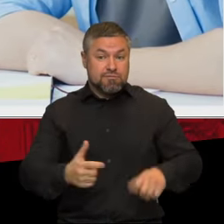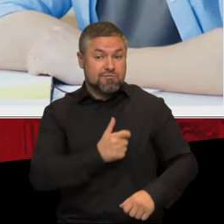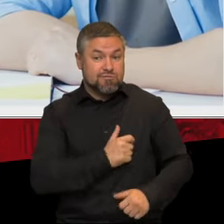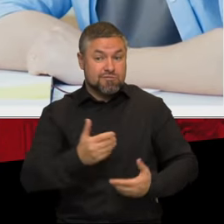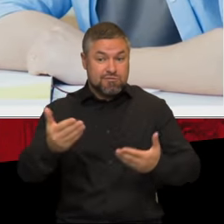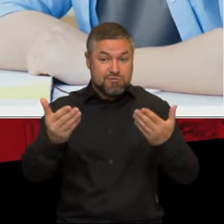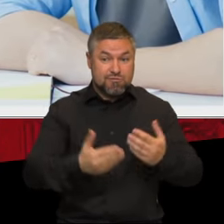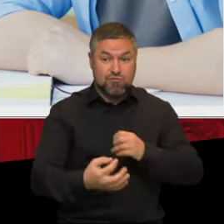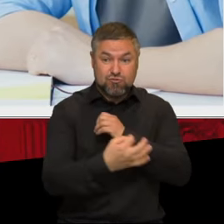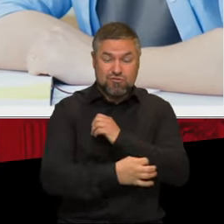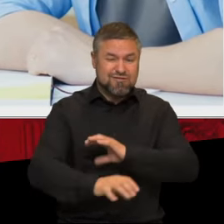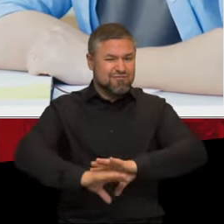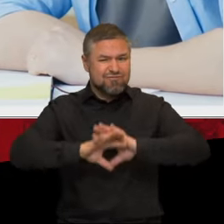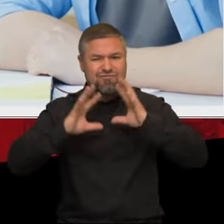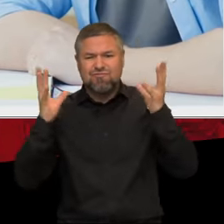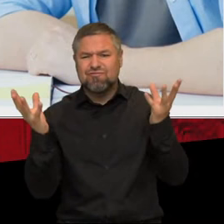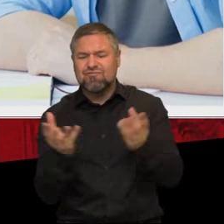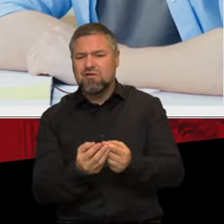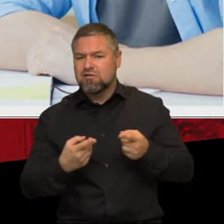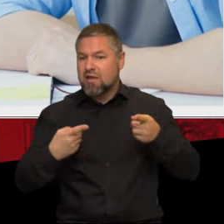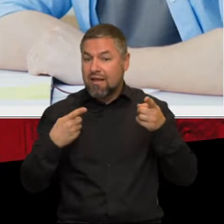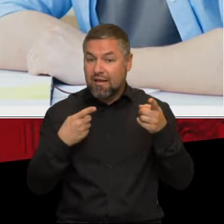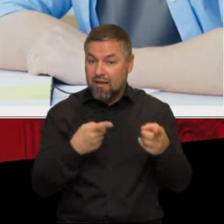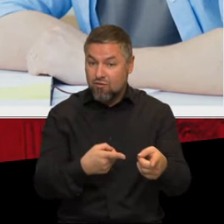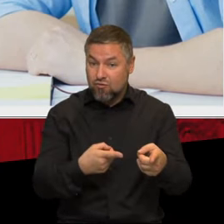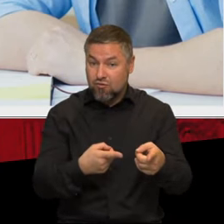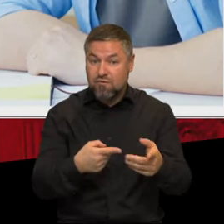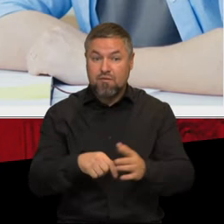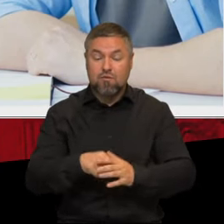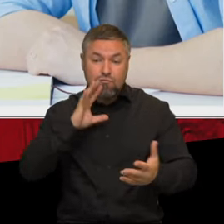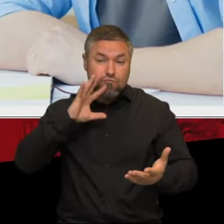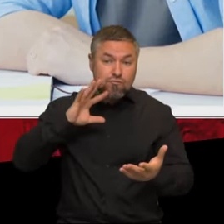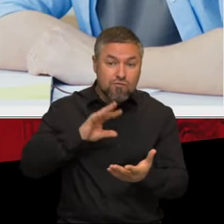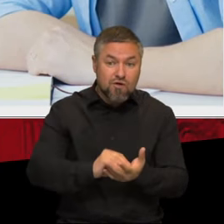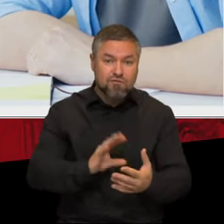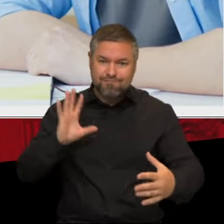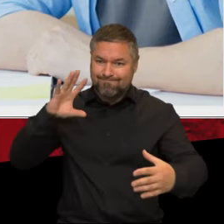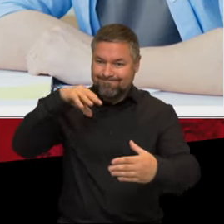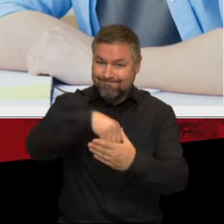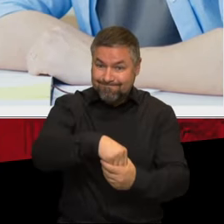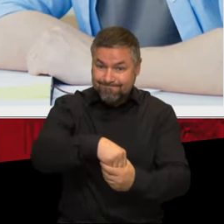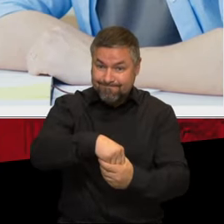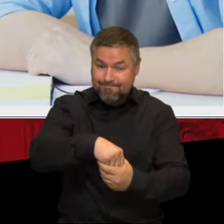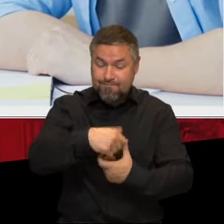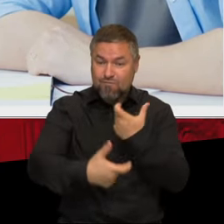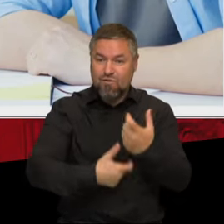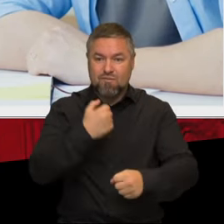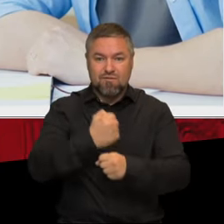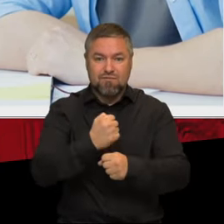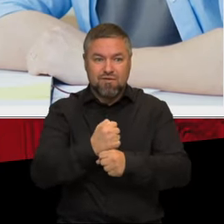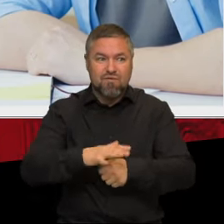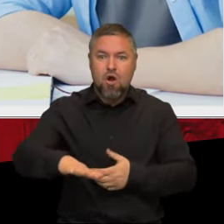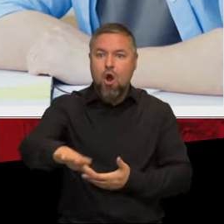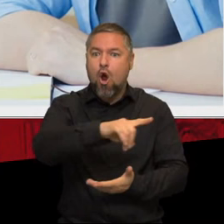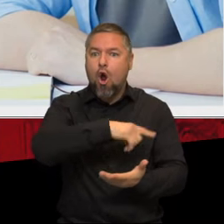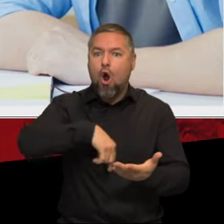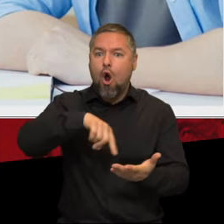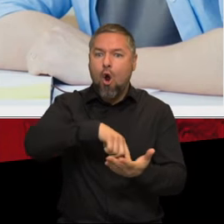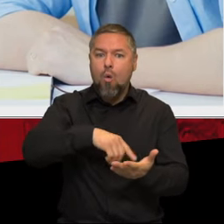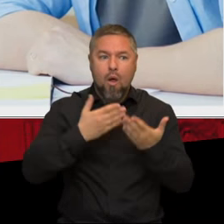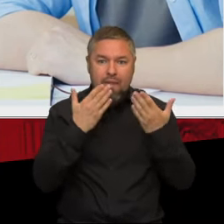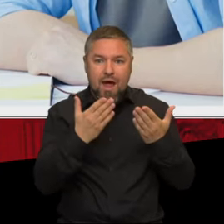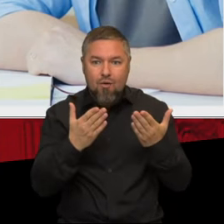serdecznie zaprosić studentów wszystkich kierunków do ponownego włączenia się pracę w kołach naukowych